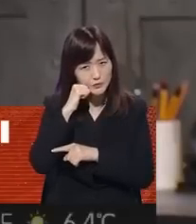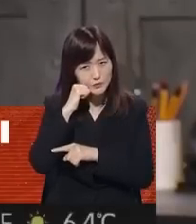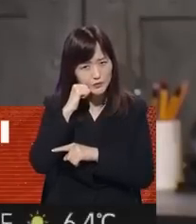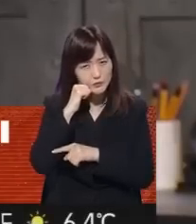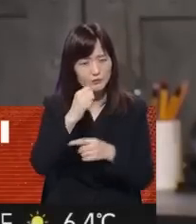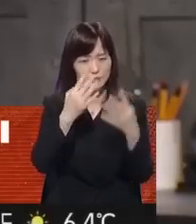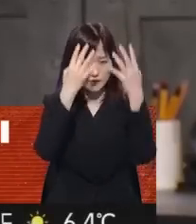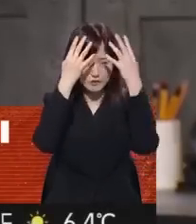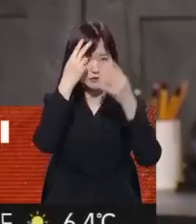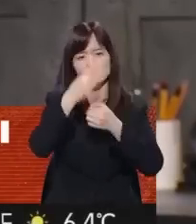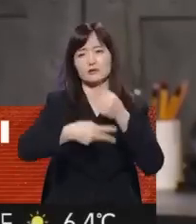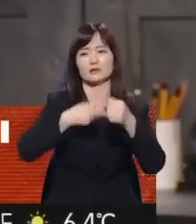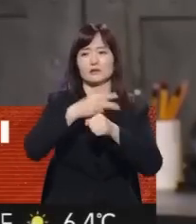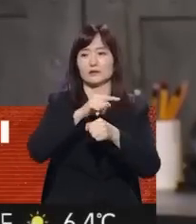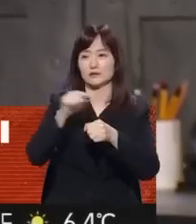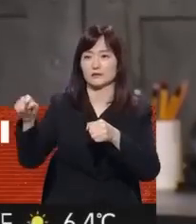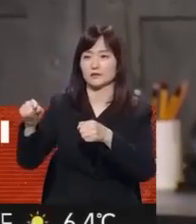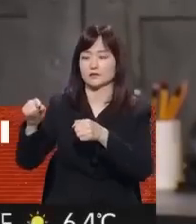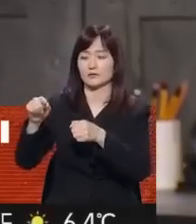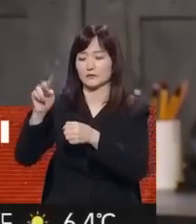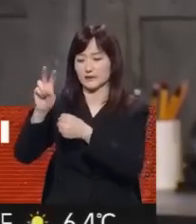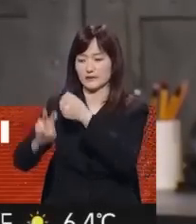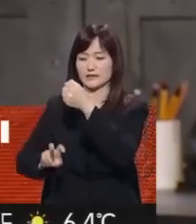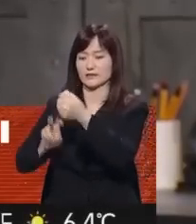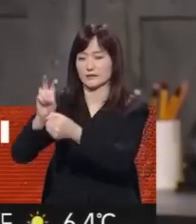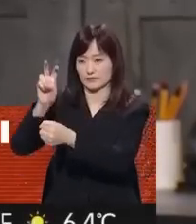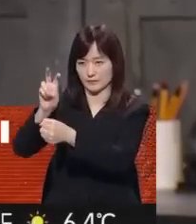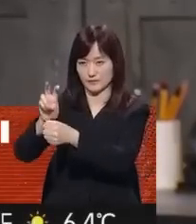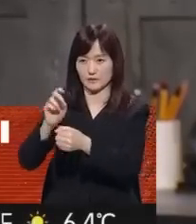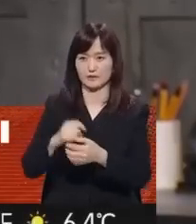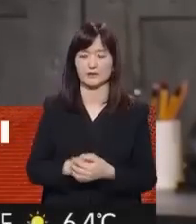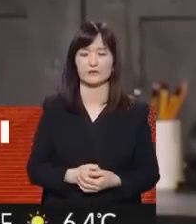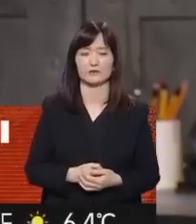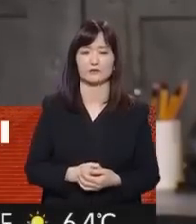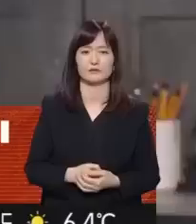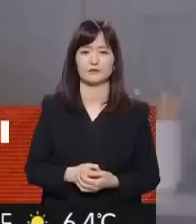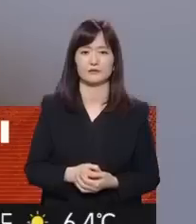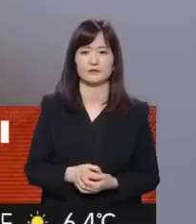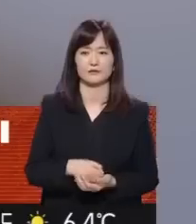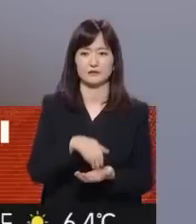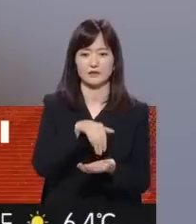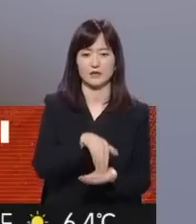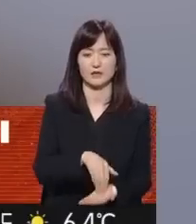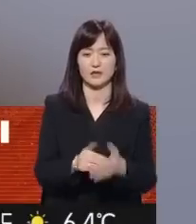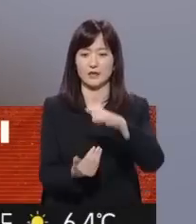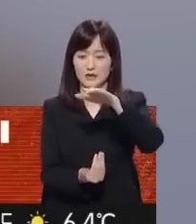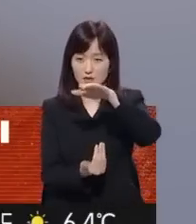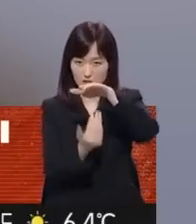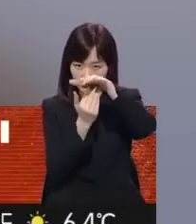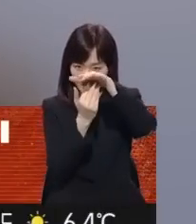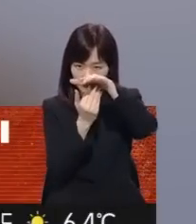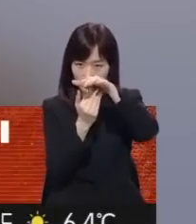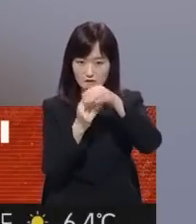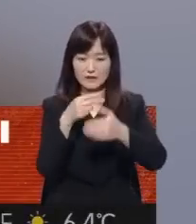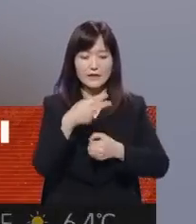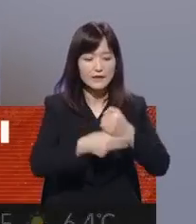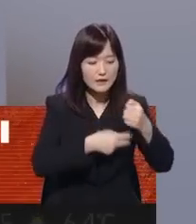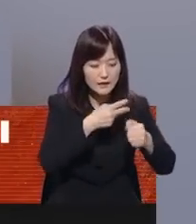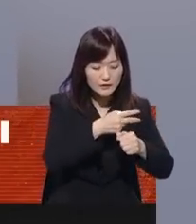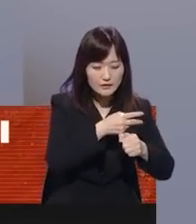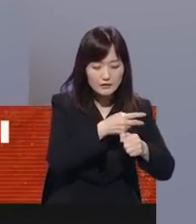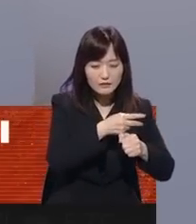2년 이상에서 20년 이하의 정확하게 나오고 상환이 정확히 만들어진게 별로 없는데 2년에서 20년이니까요